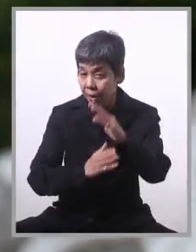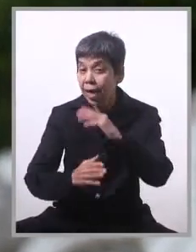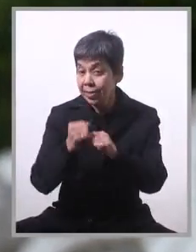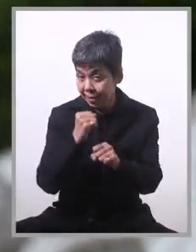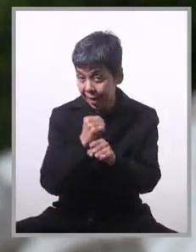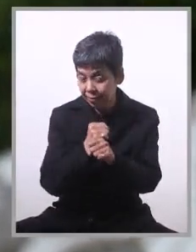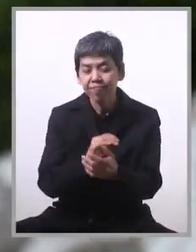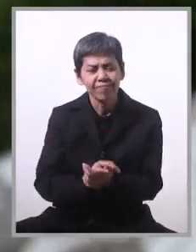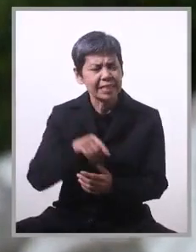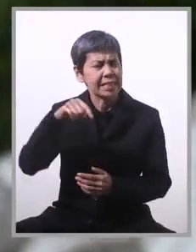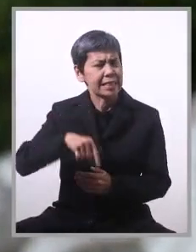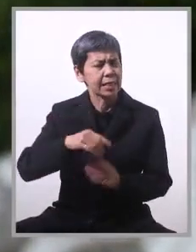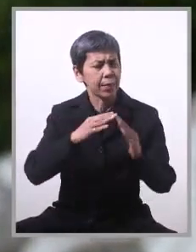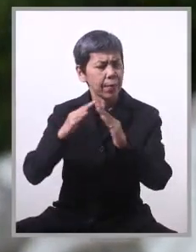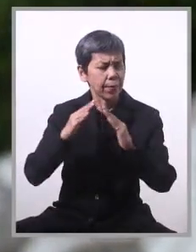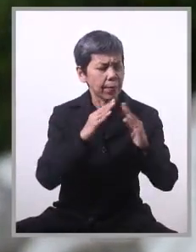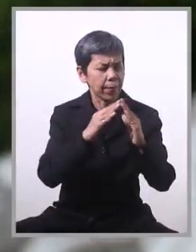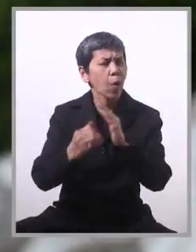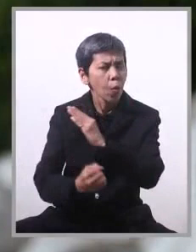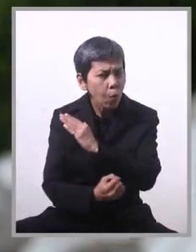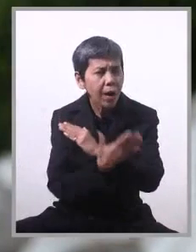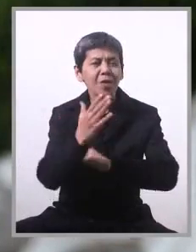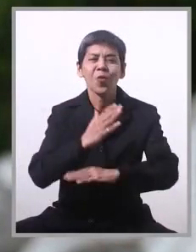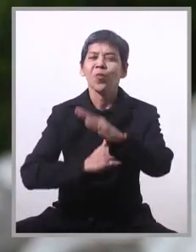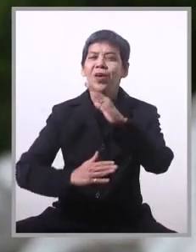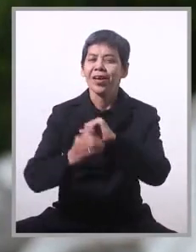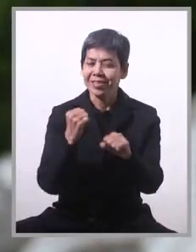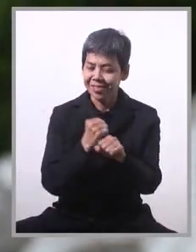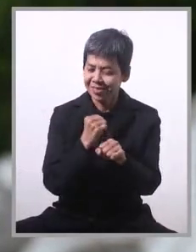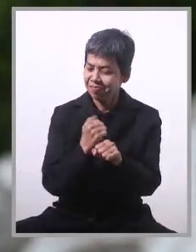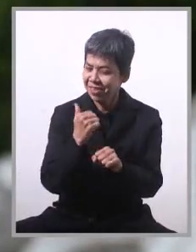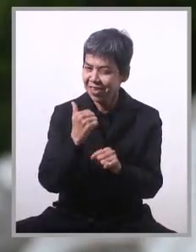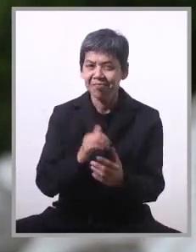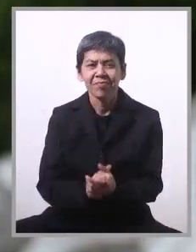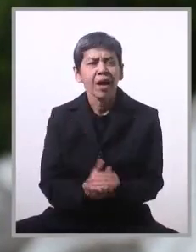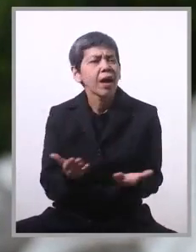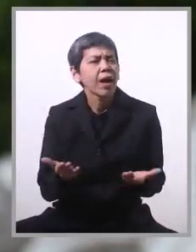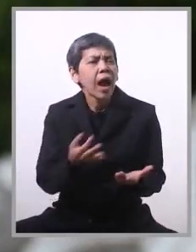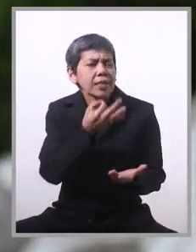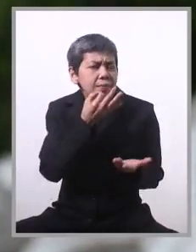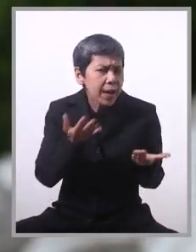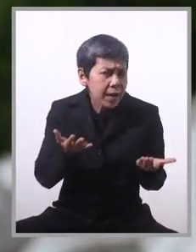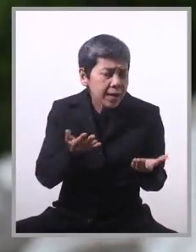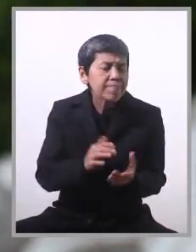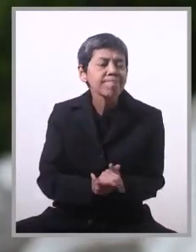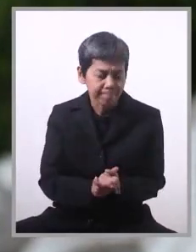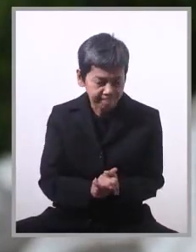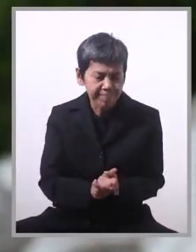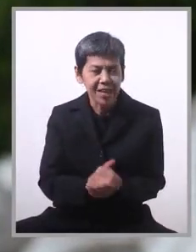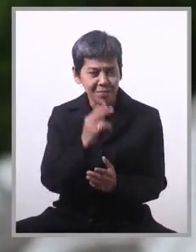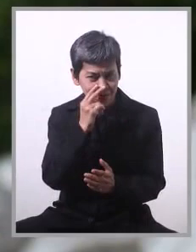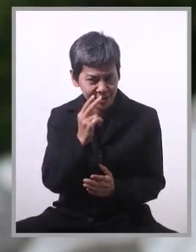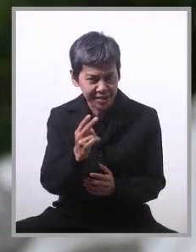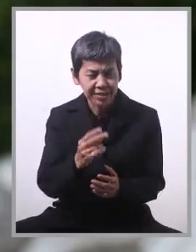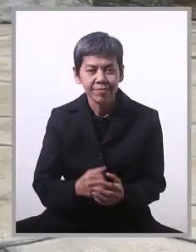คนพิการค่ะซึ่งที่รีสอร์ทแห่งนี้เขาเปิดโอกาสให้กับคนพิการเข้ามาทำงานด้วยค่ะแต่ว่าจะเป็นอาชีพอะไรนั้นเดี๋ยวต